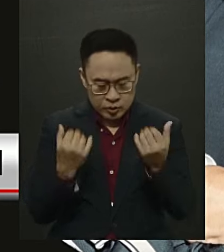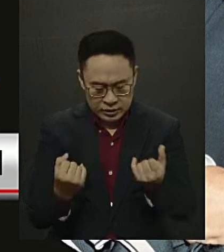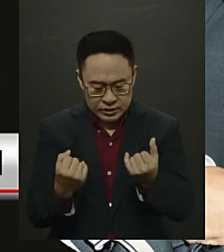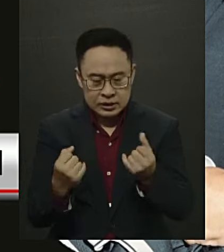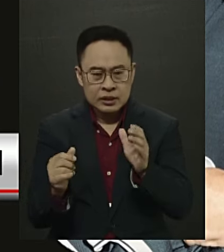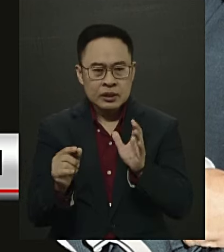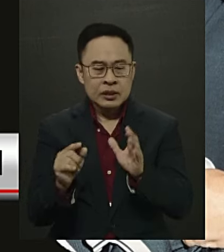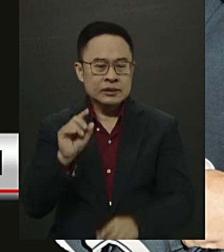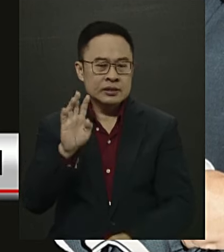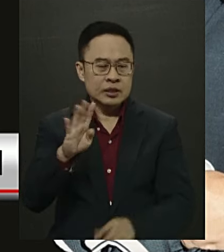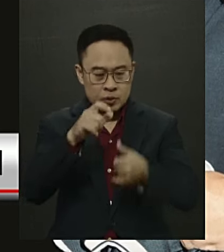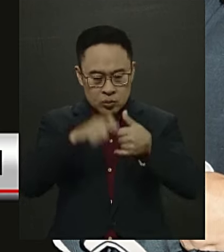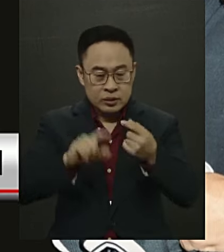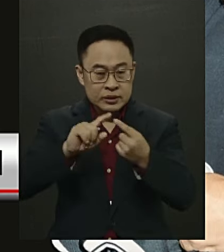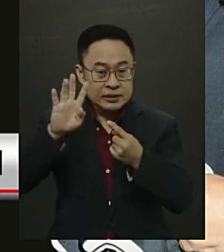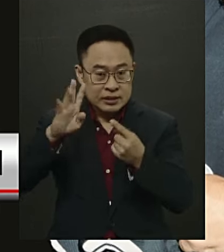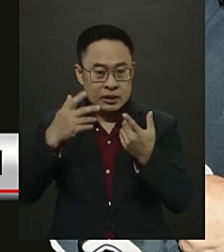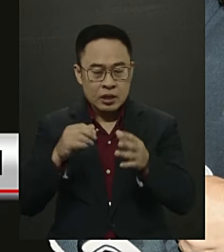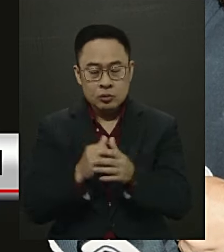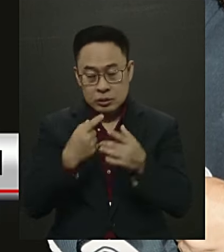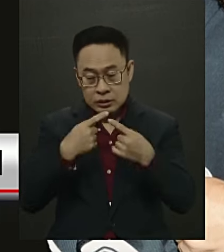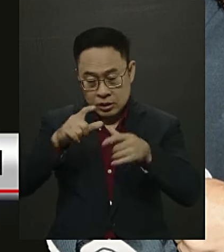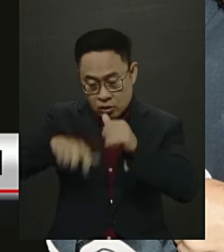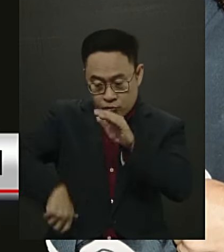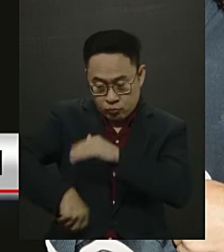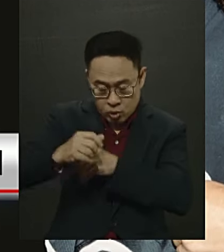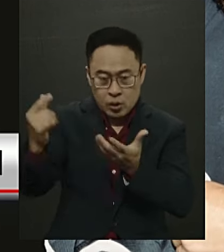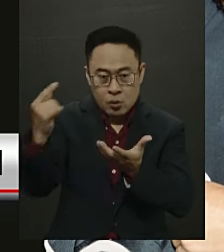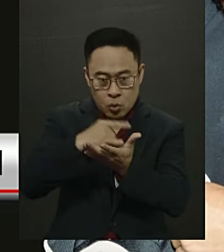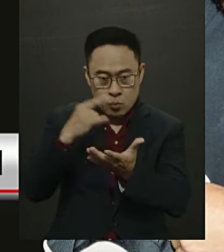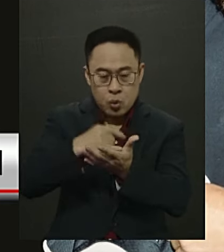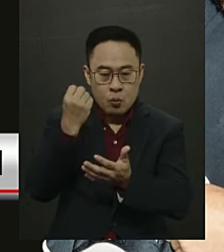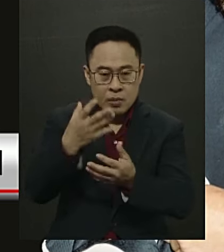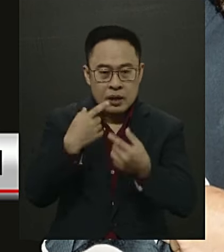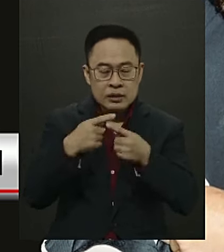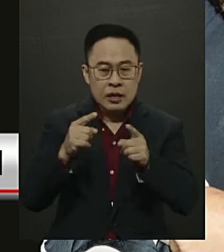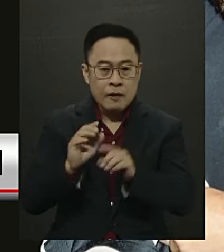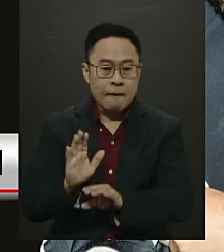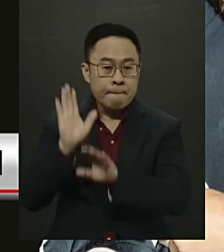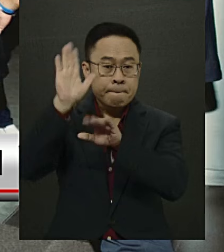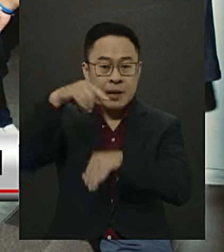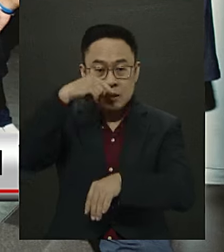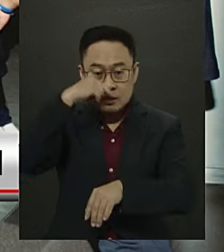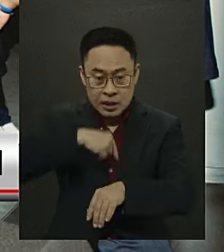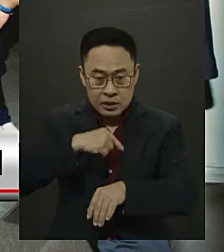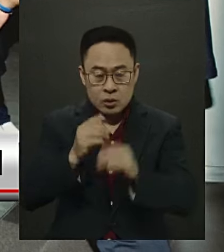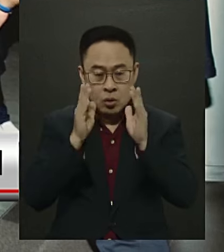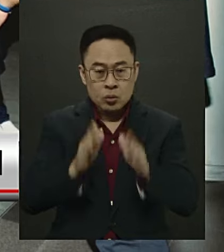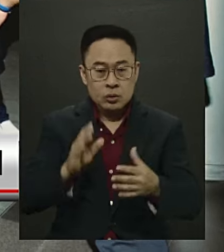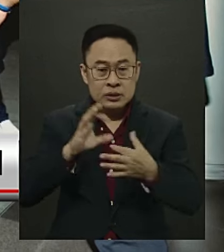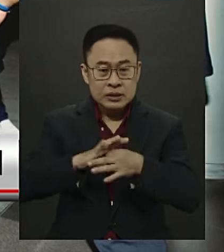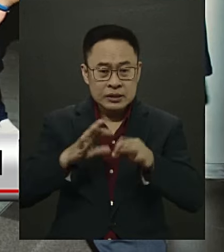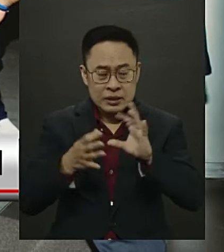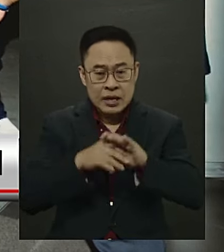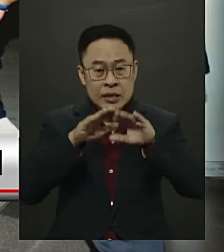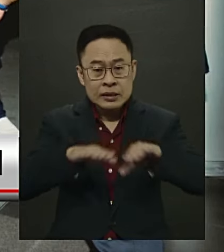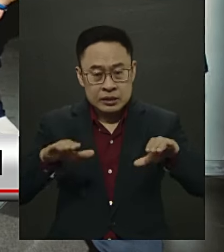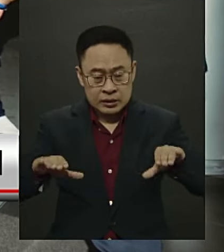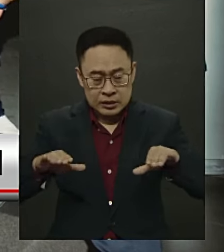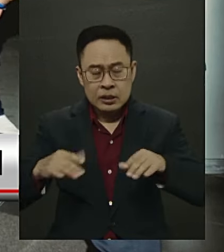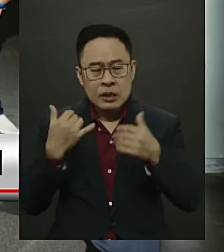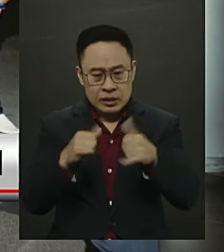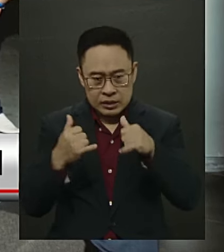จะเห็นหลักเดินทางมาเรื่อยๆแหละแต่ด้วยความที่บาสเกตบอลในเมืองไทยถามว่ามีนักกีฬามีเด็กๆนิยมเล่นม